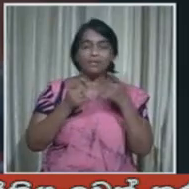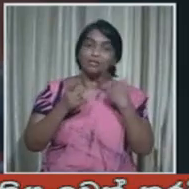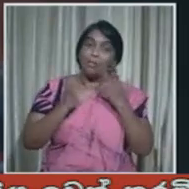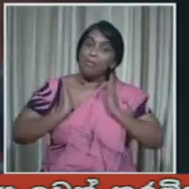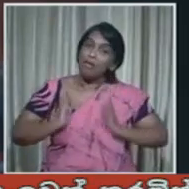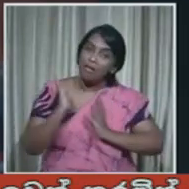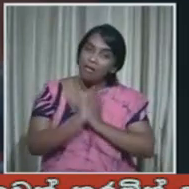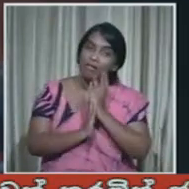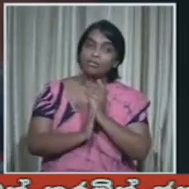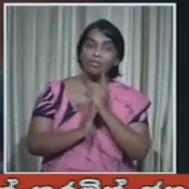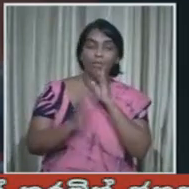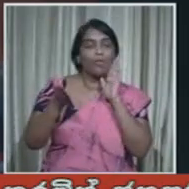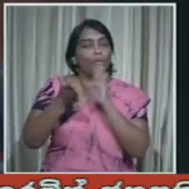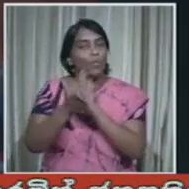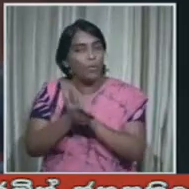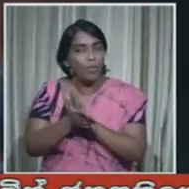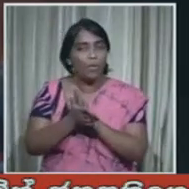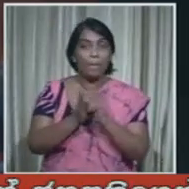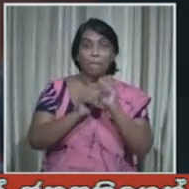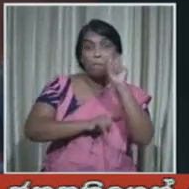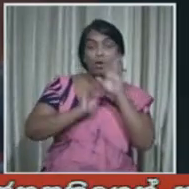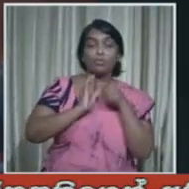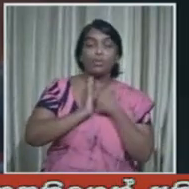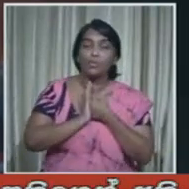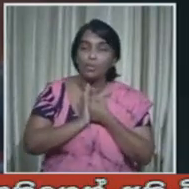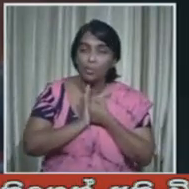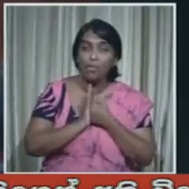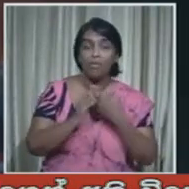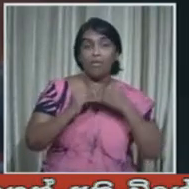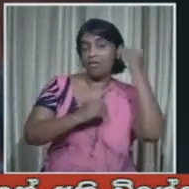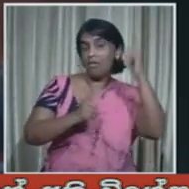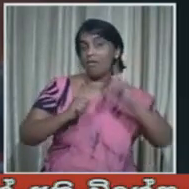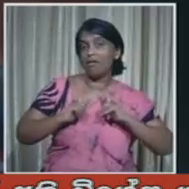මහානවීමිකම් සාමිකත්වය පාර්ලිමේන්තුවේ ගරුත්වය අපේ